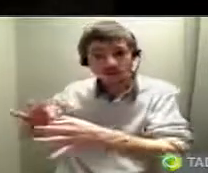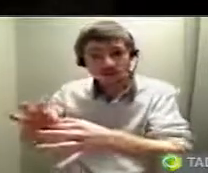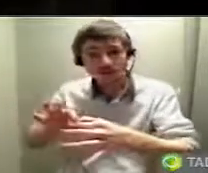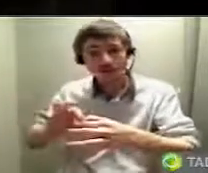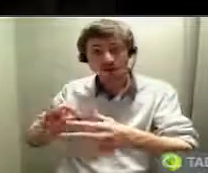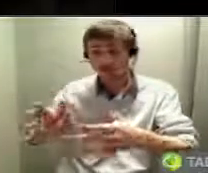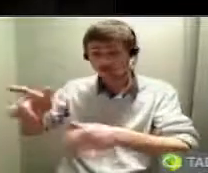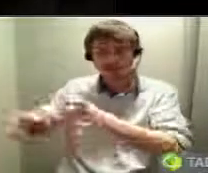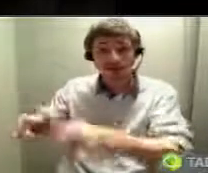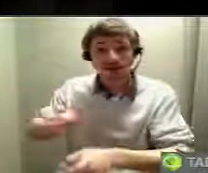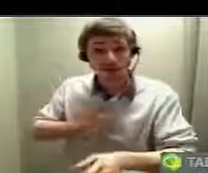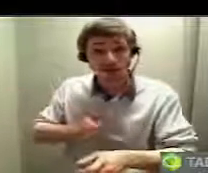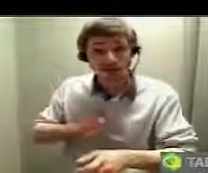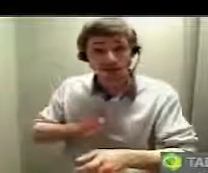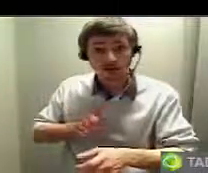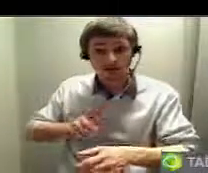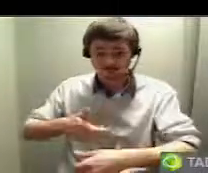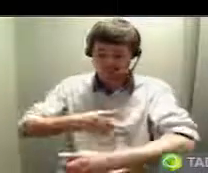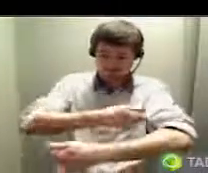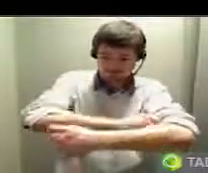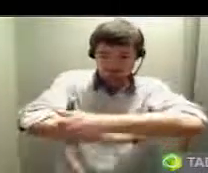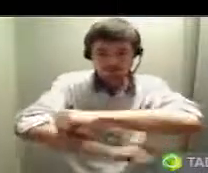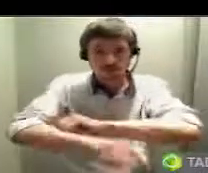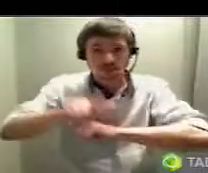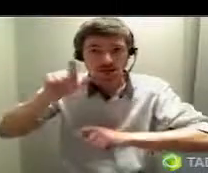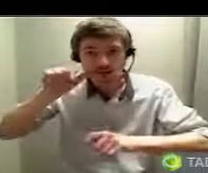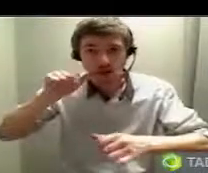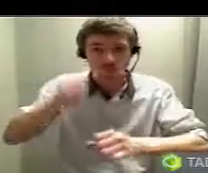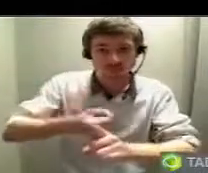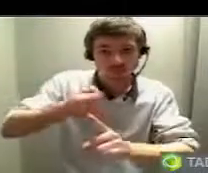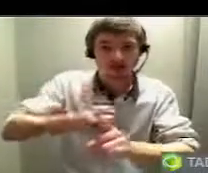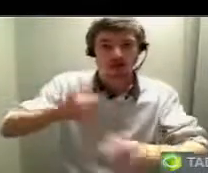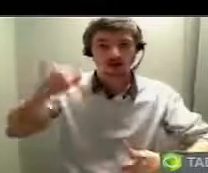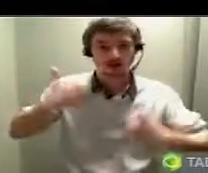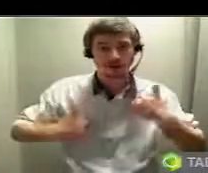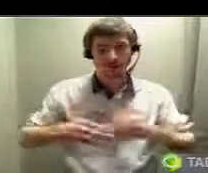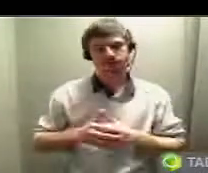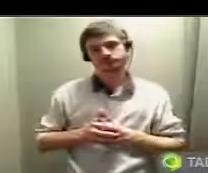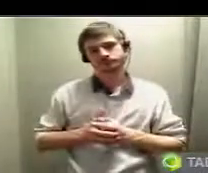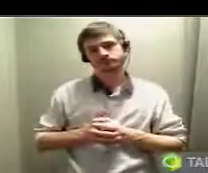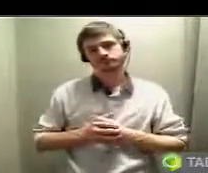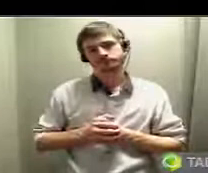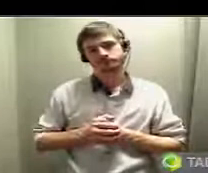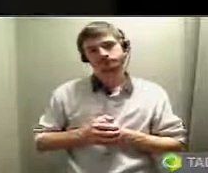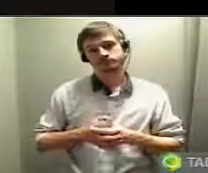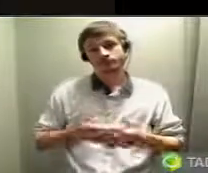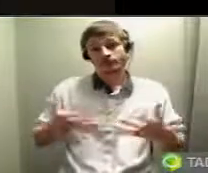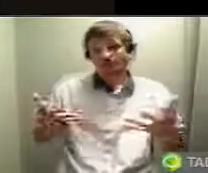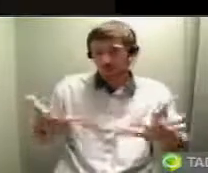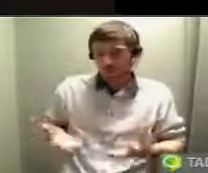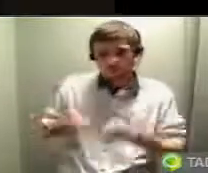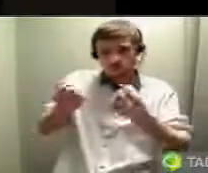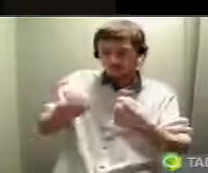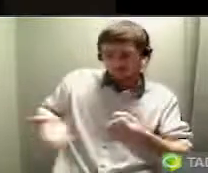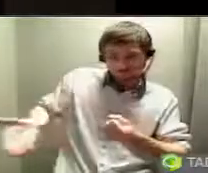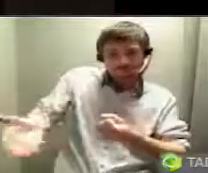particuliers qui s'emparent du sujet et qui le font progresser. Et puis, grâce à l'exemplarité de ce qu'ils font, il faut, par